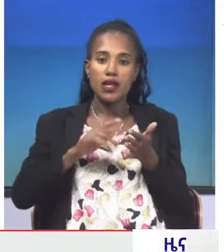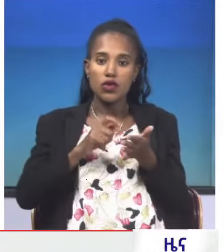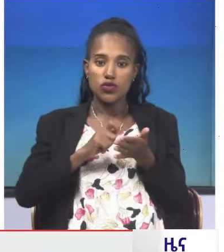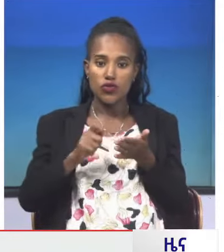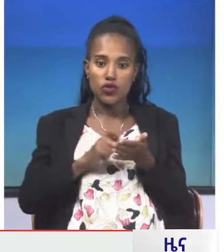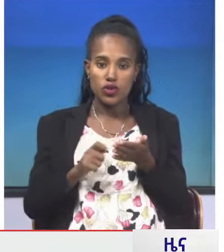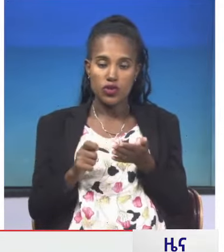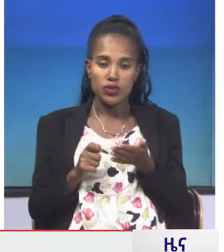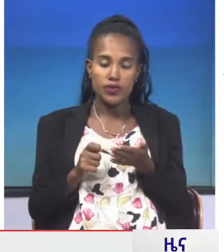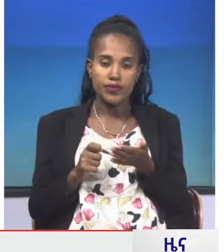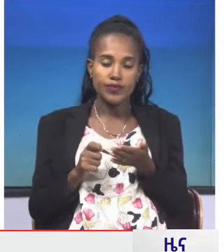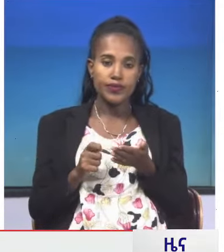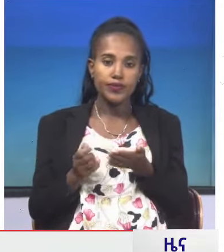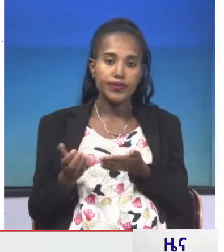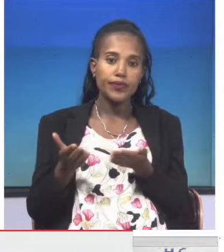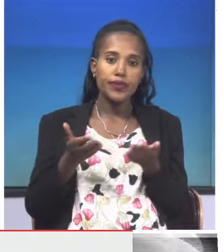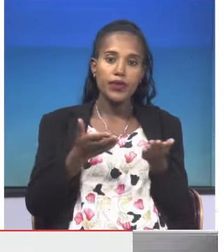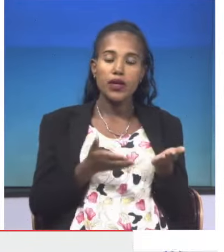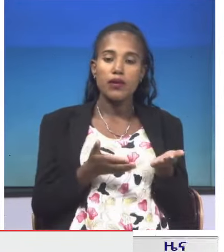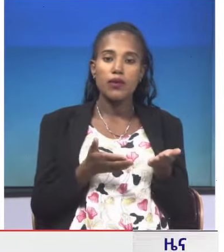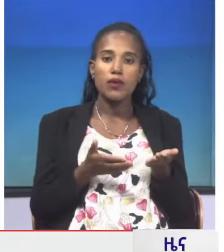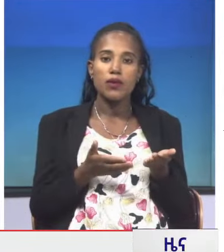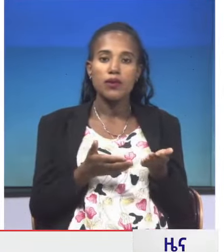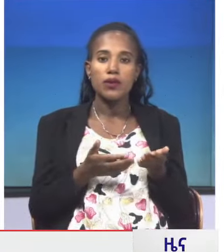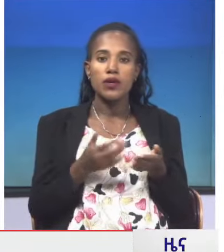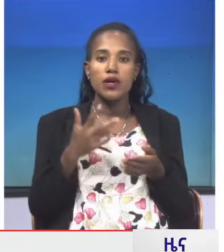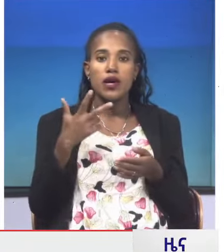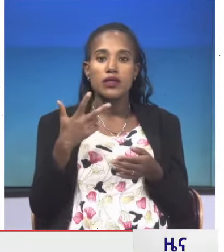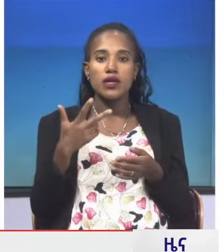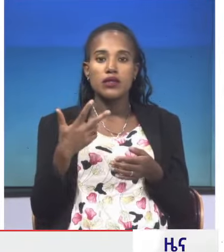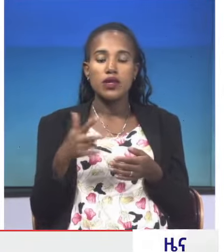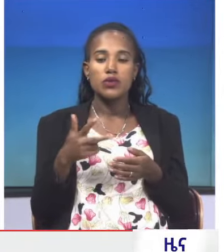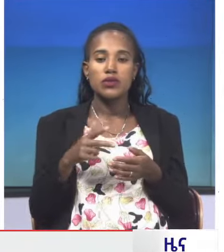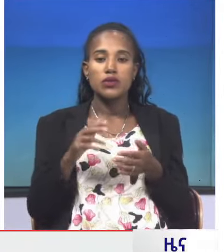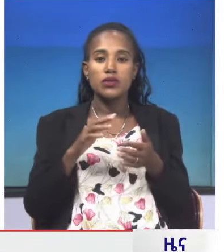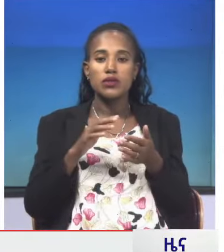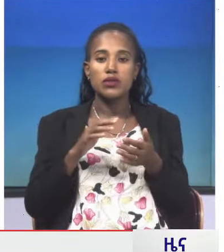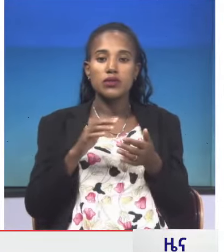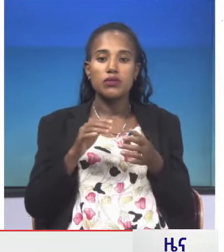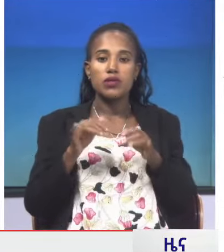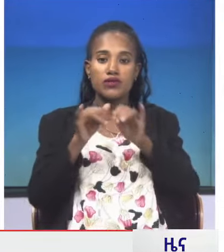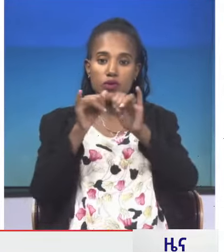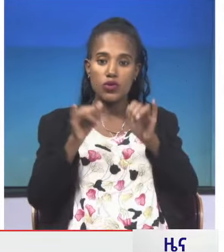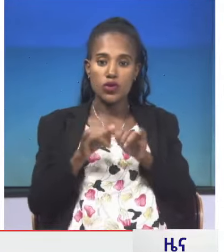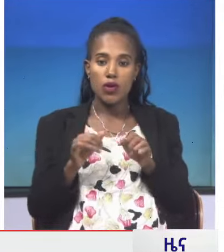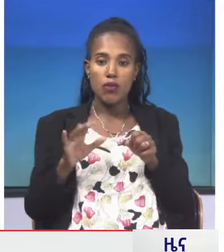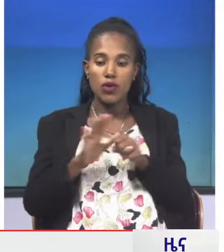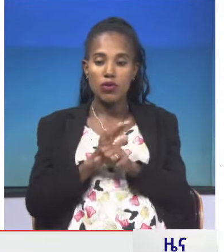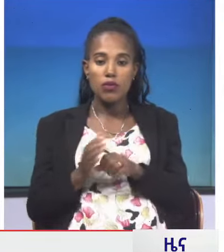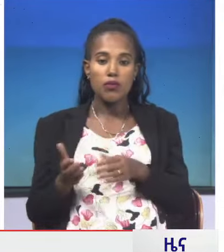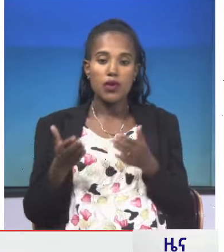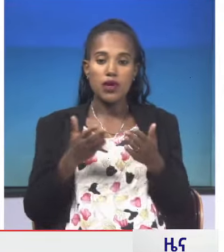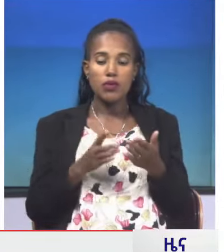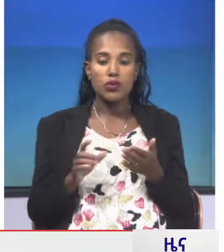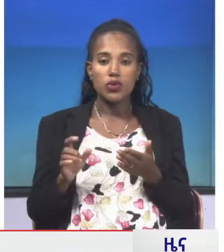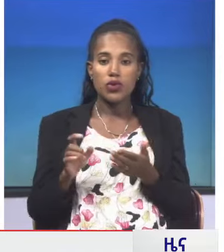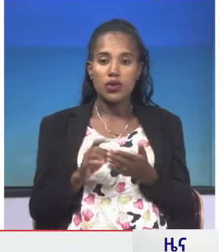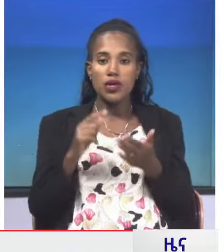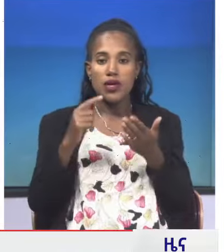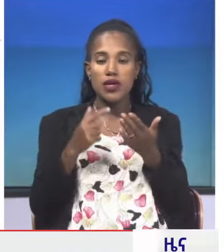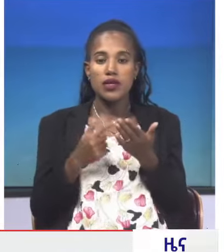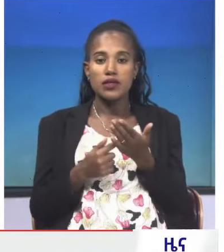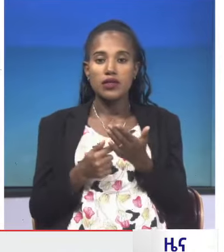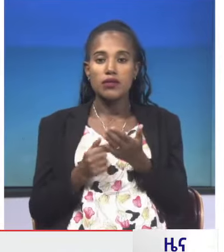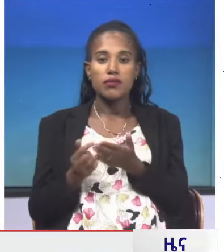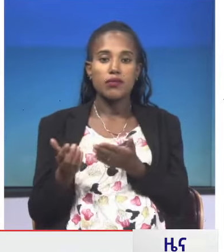ጽሁፎች ቀርበው 13 የጥናት ጽሁፎች መስፈርቱን አሟልተው የሚቀርቡ ሲሆን